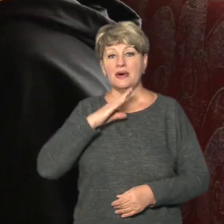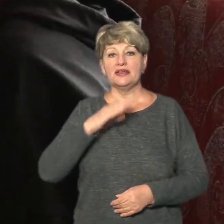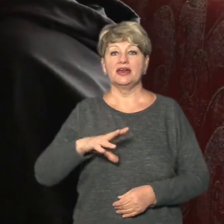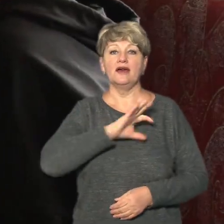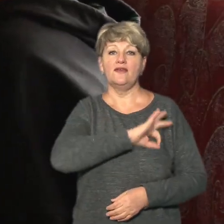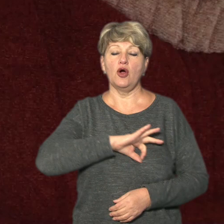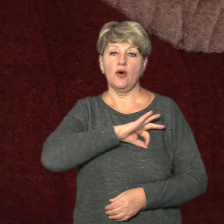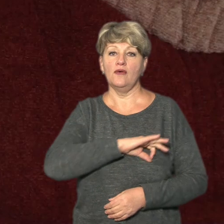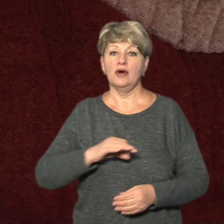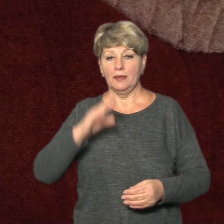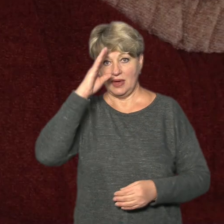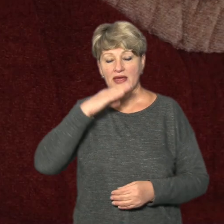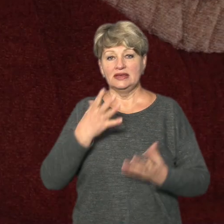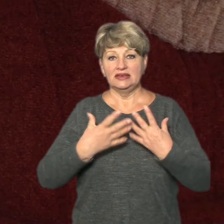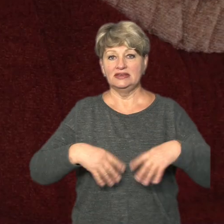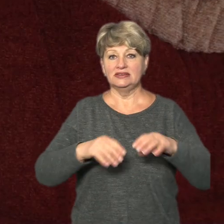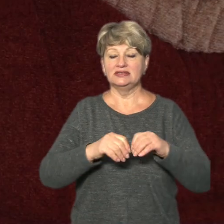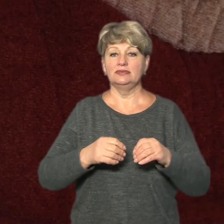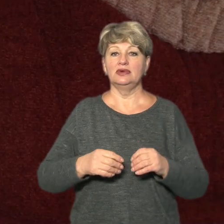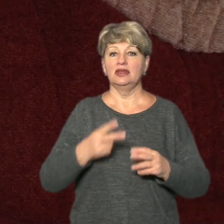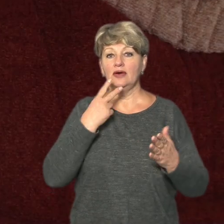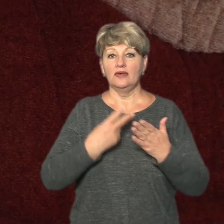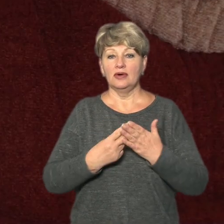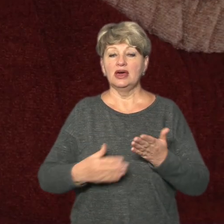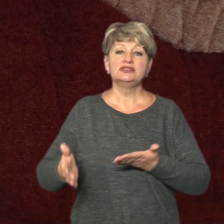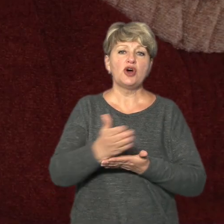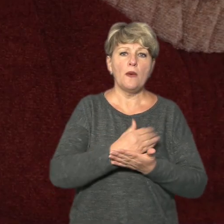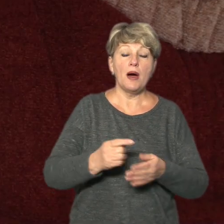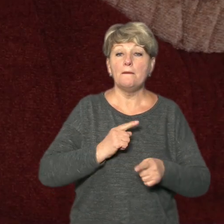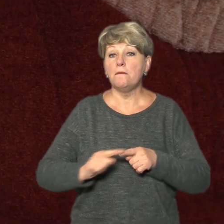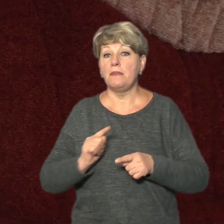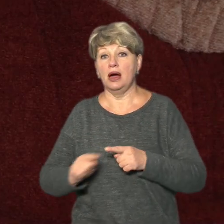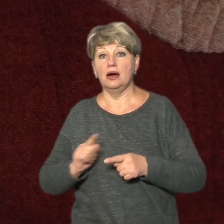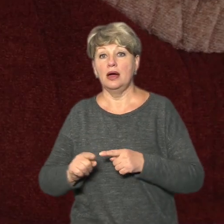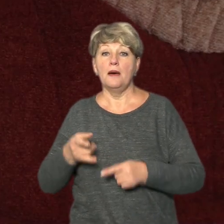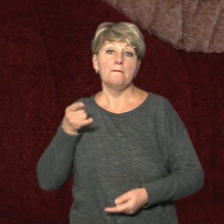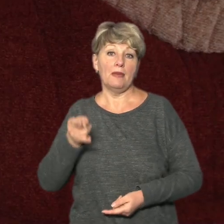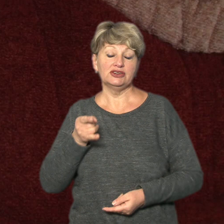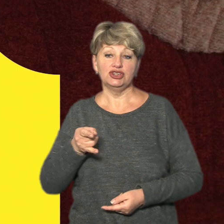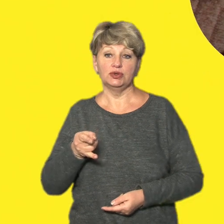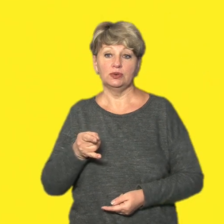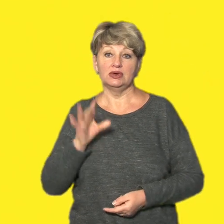сімейного типу зібрали речі які мали бігом машину і